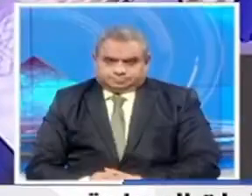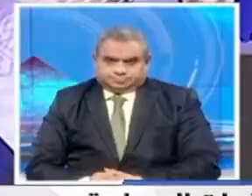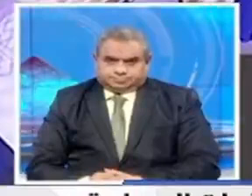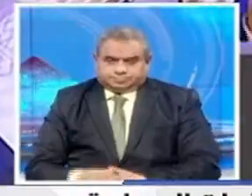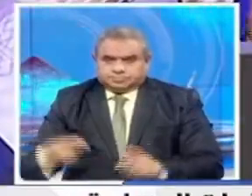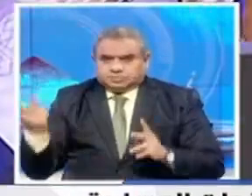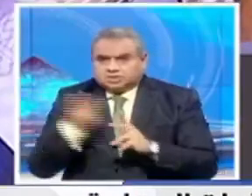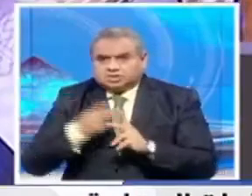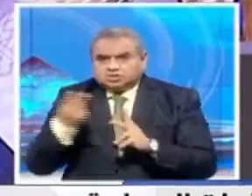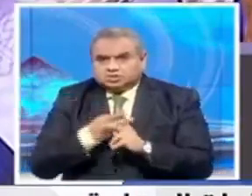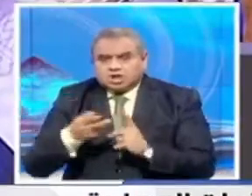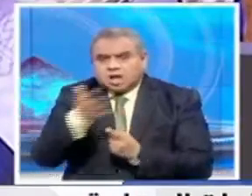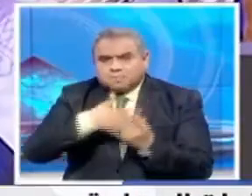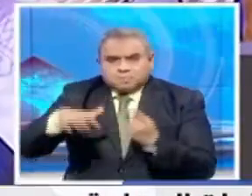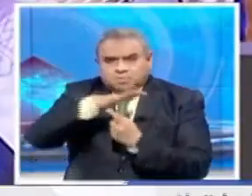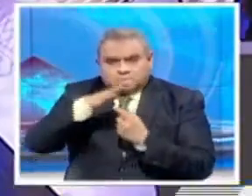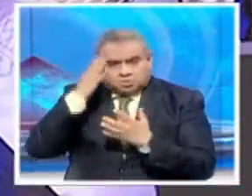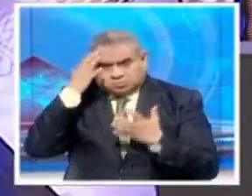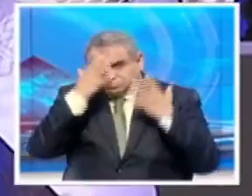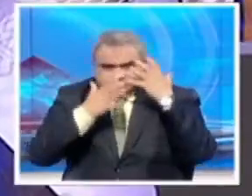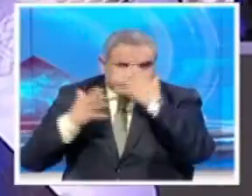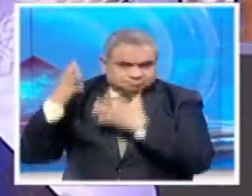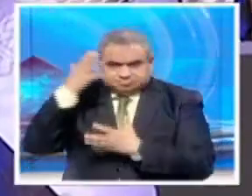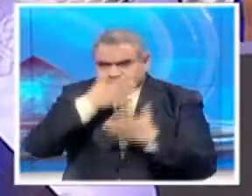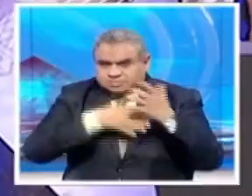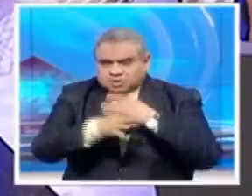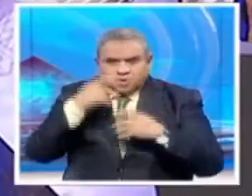والناس مشغولة في الميدان،